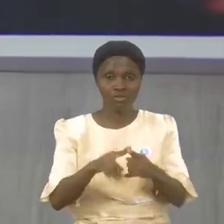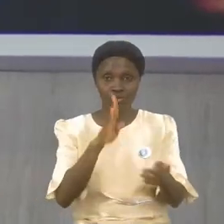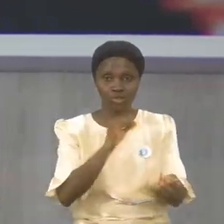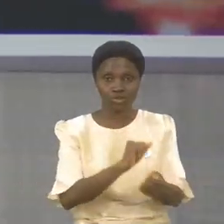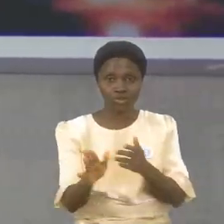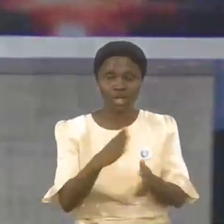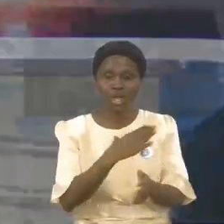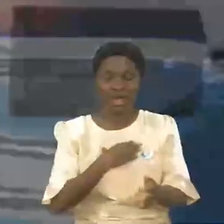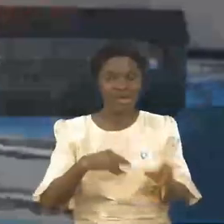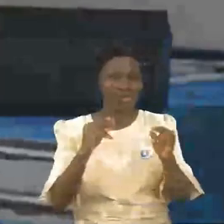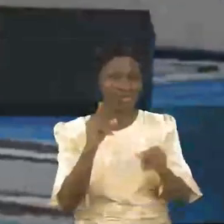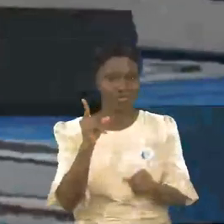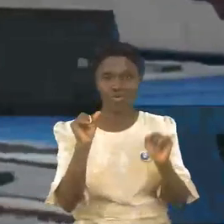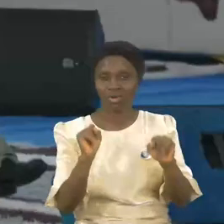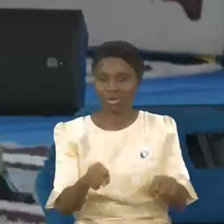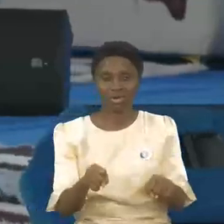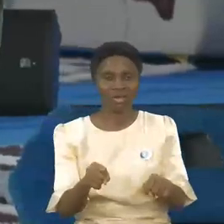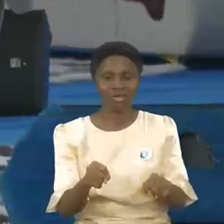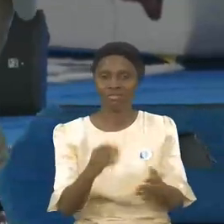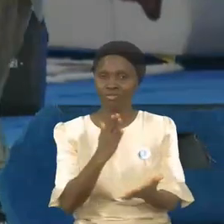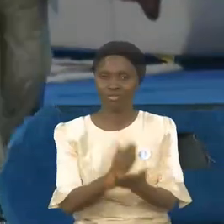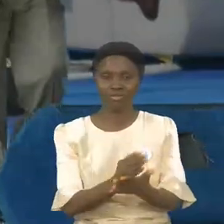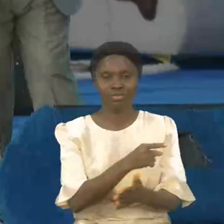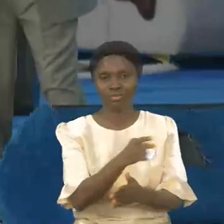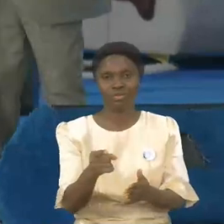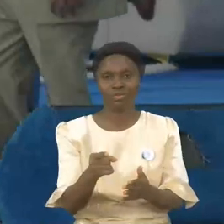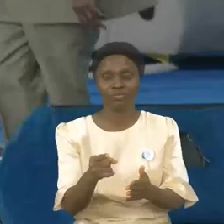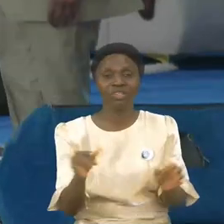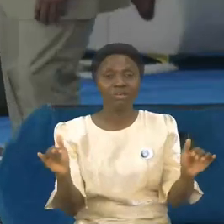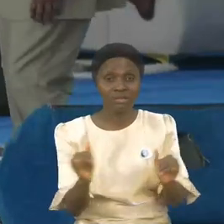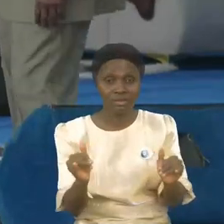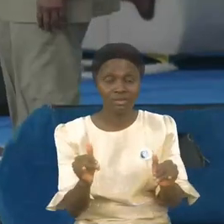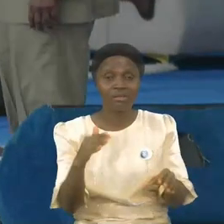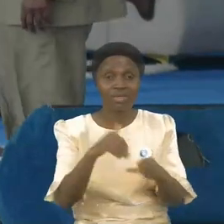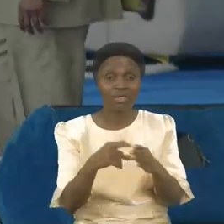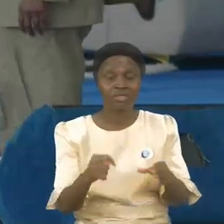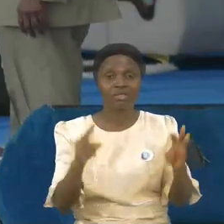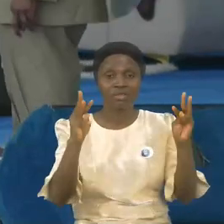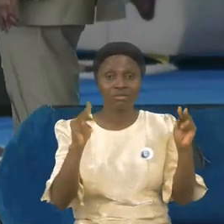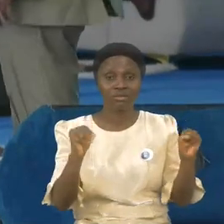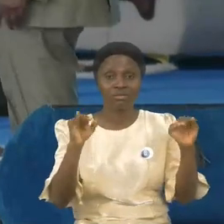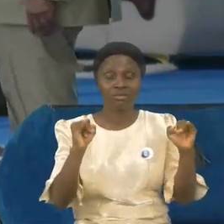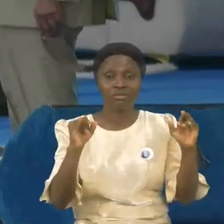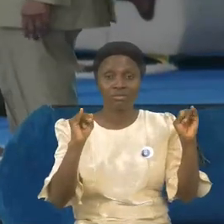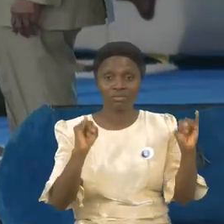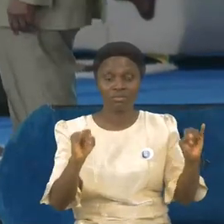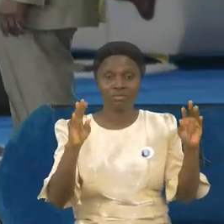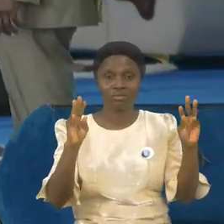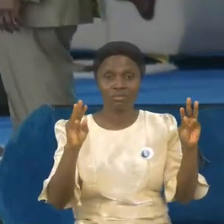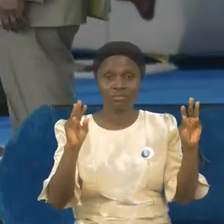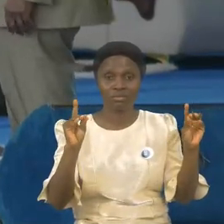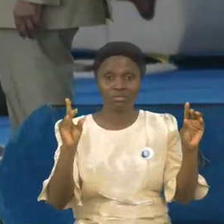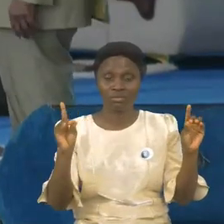tu veux tu veux détruire sur la terre tu le fais il y a personne qui puisse te défier la même chose avec